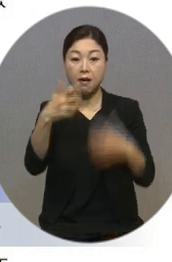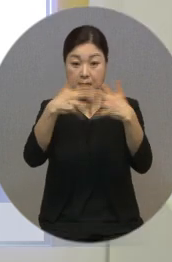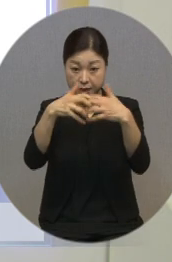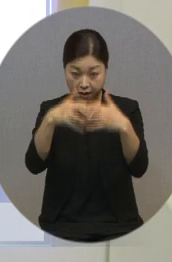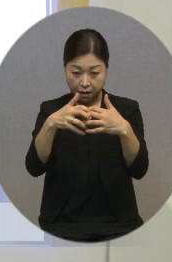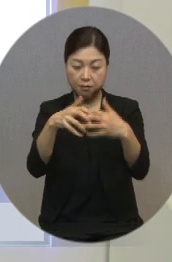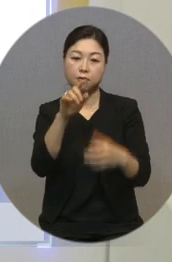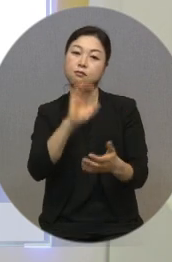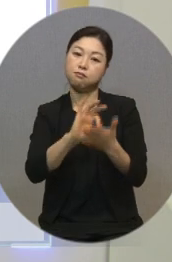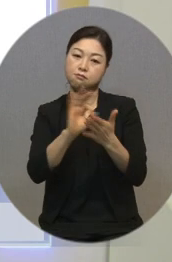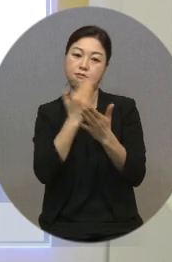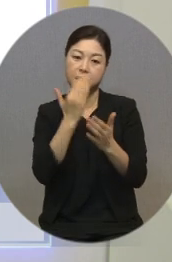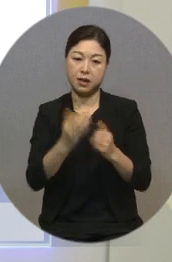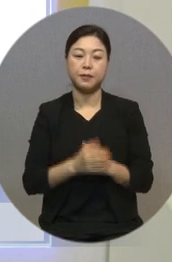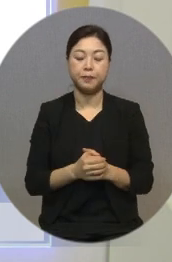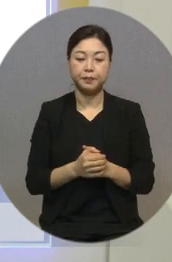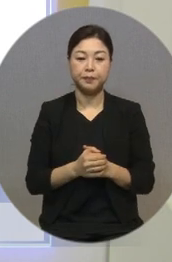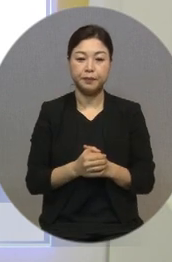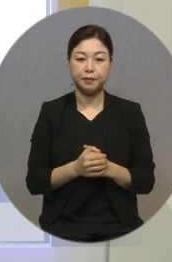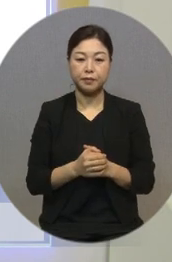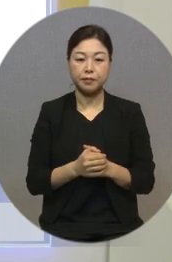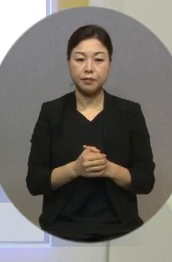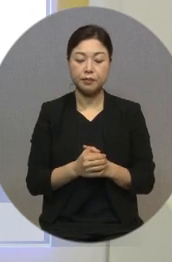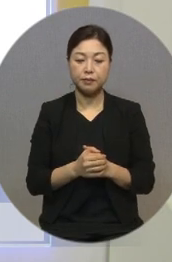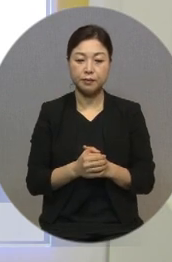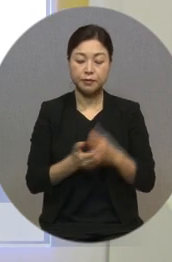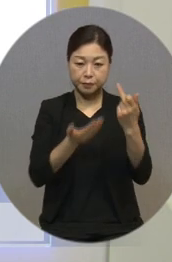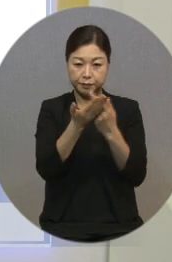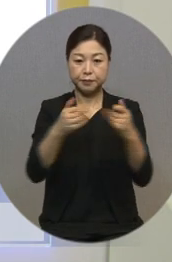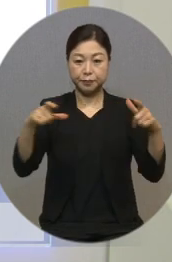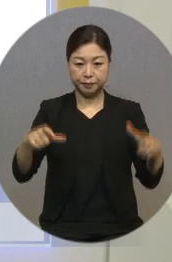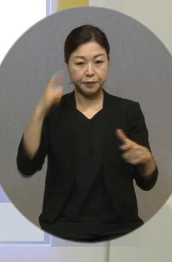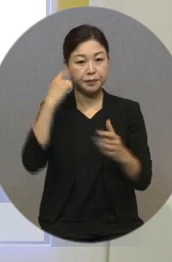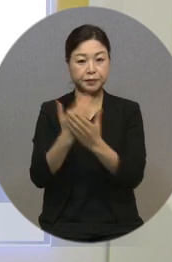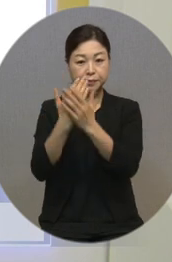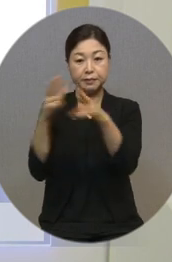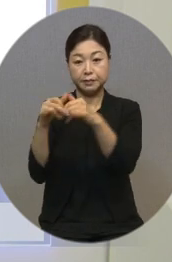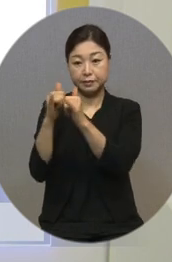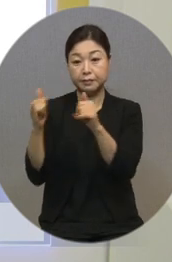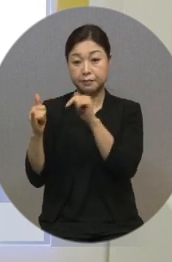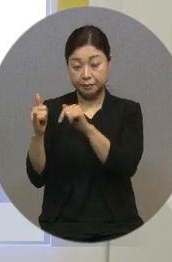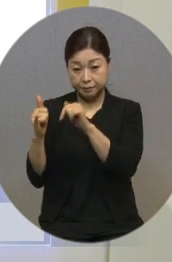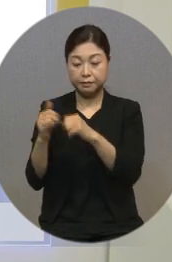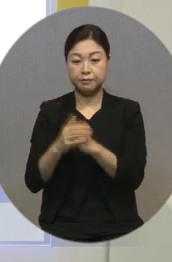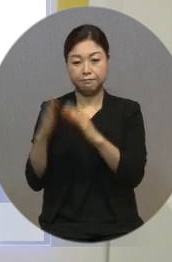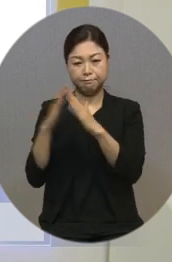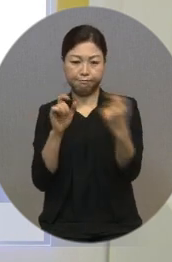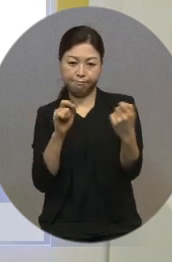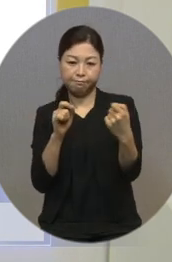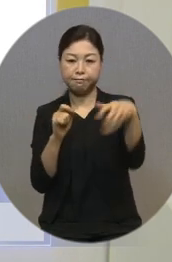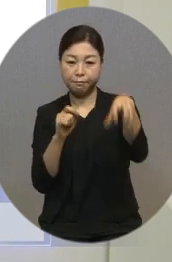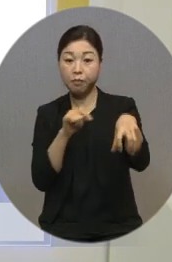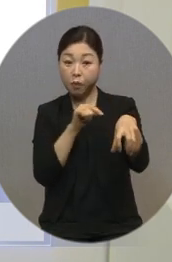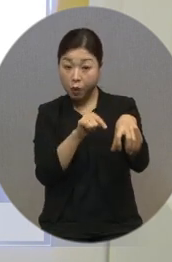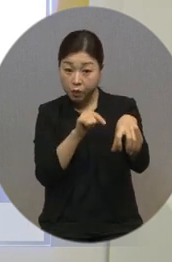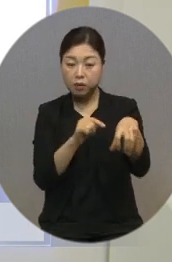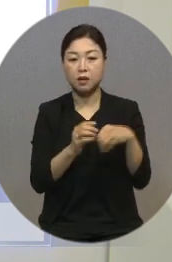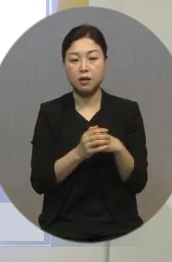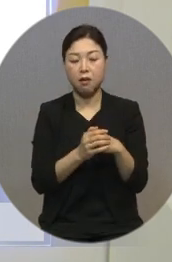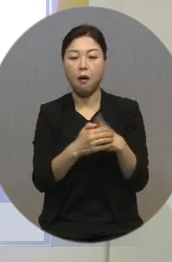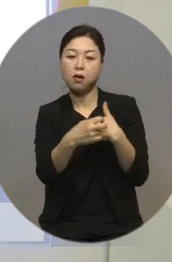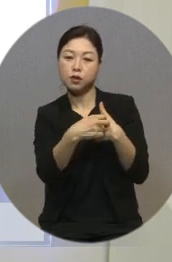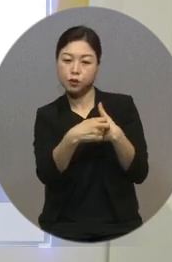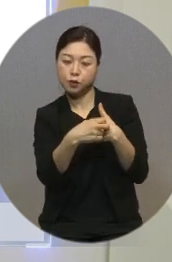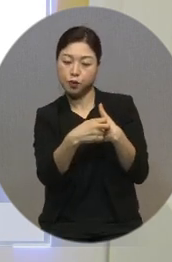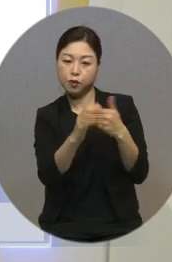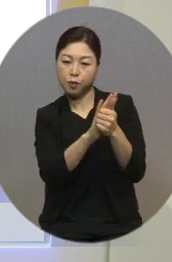했습니다 다음 뉴스입니다 제주 지역 발달 장애인도 거주지 가까운 곳에서 편리하게 양질의